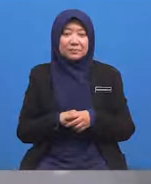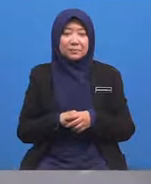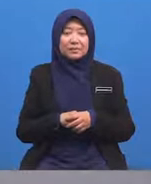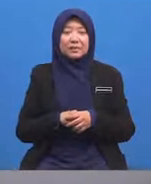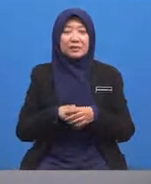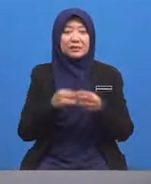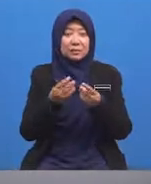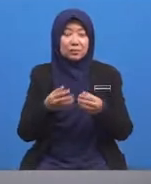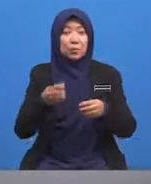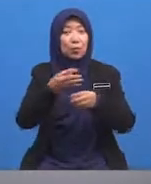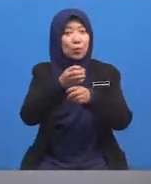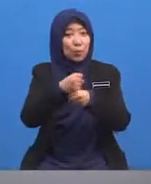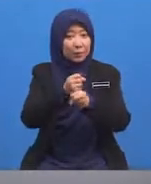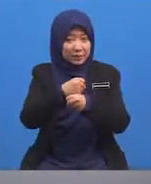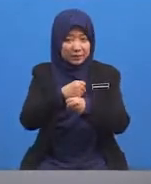serbuk kopi